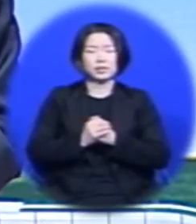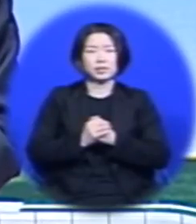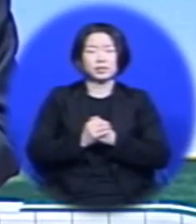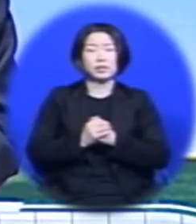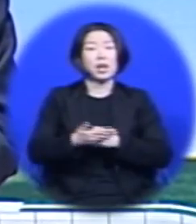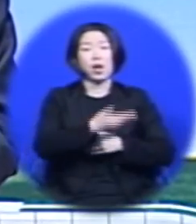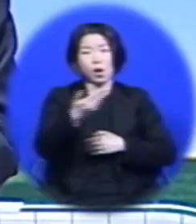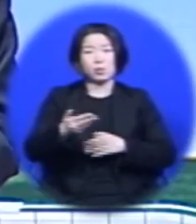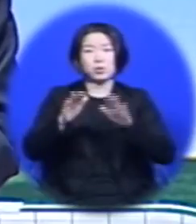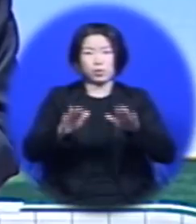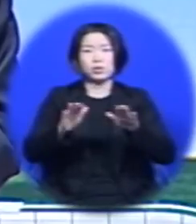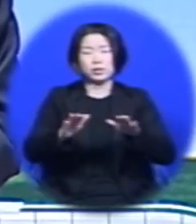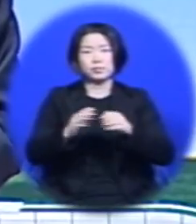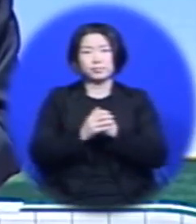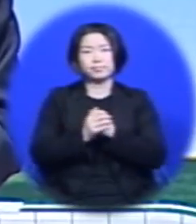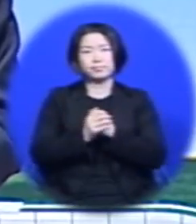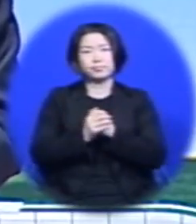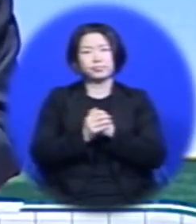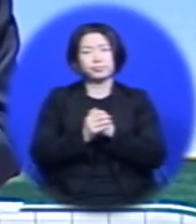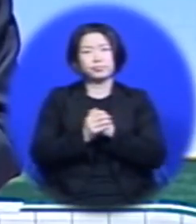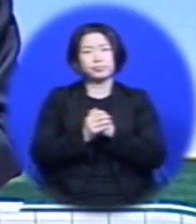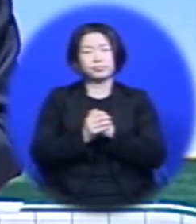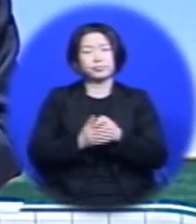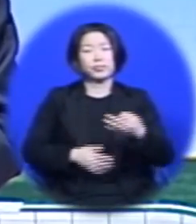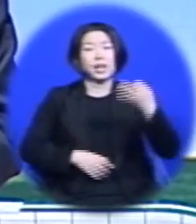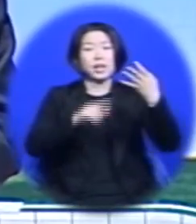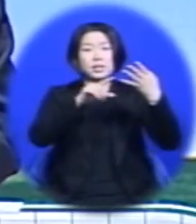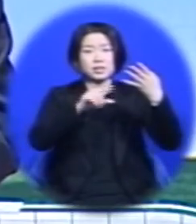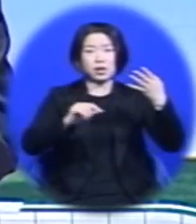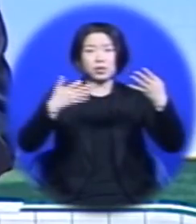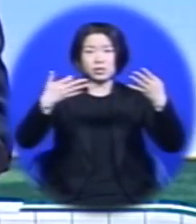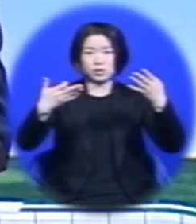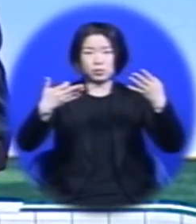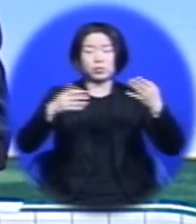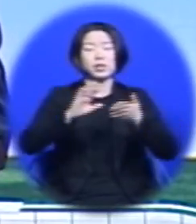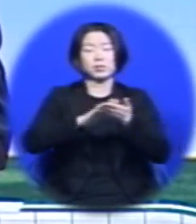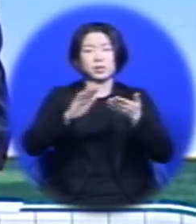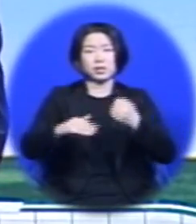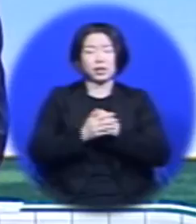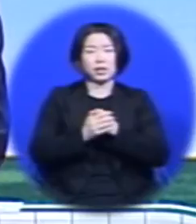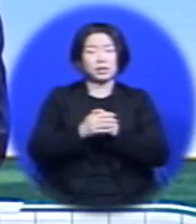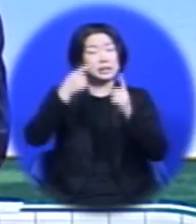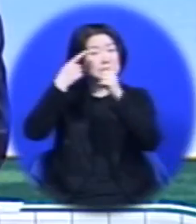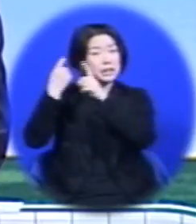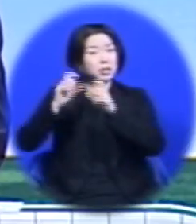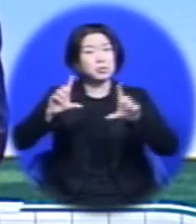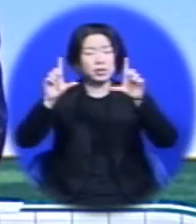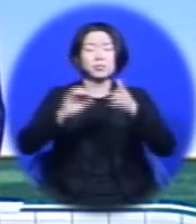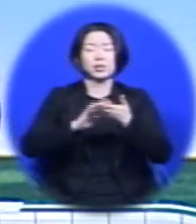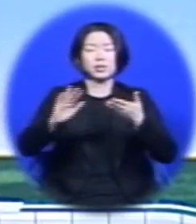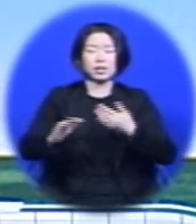여러분 오늘 4.19 입니다 살고 의거 기념 일이죠